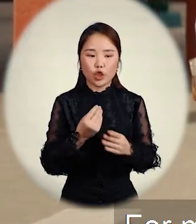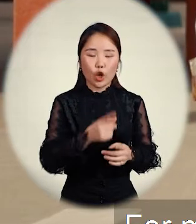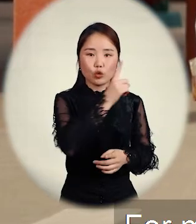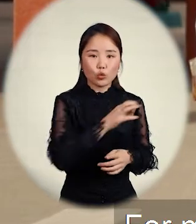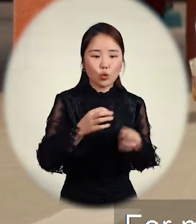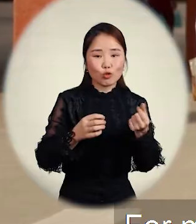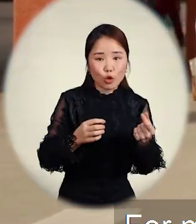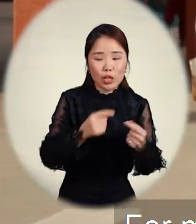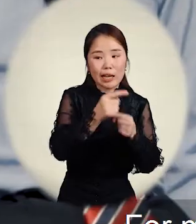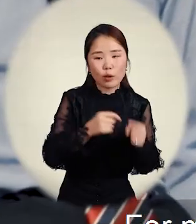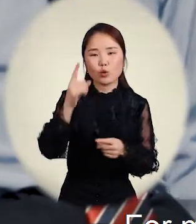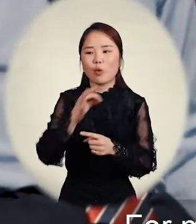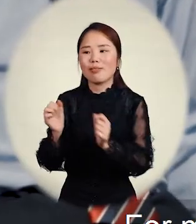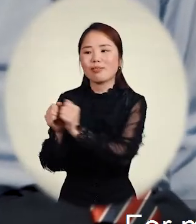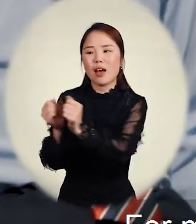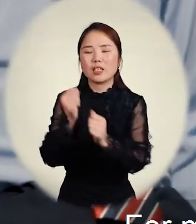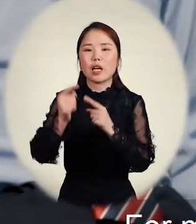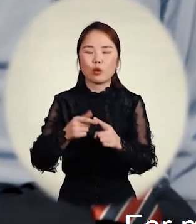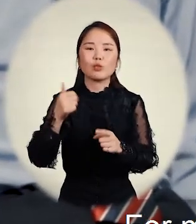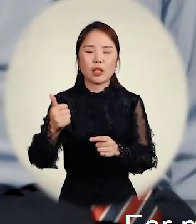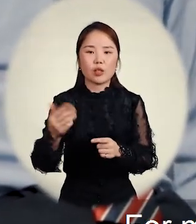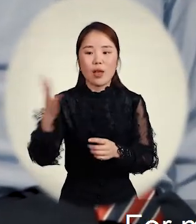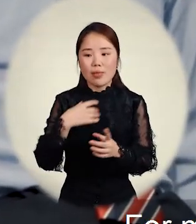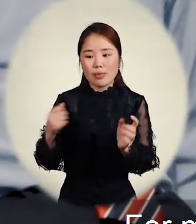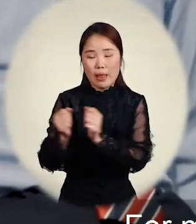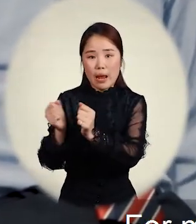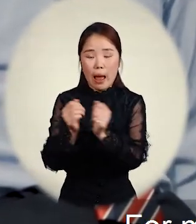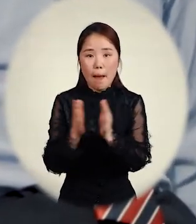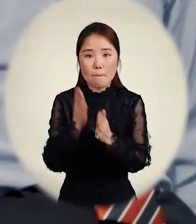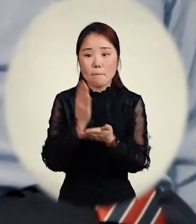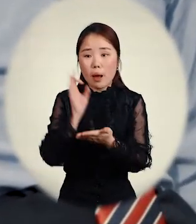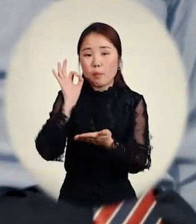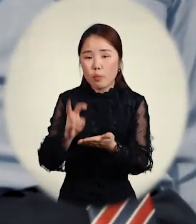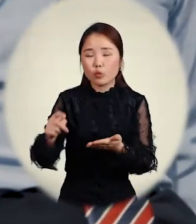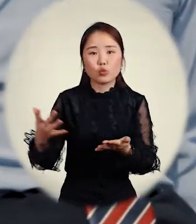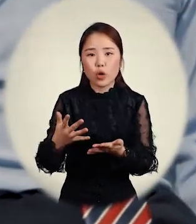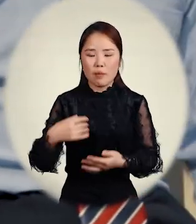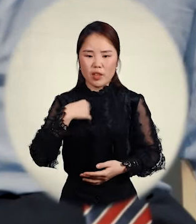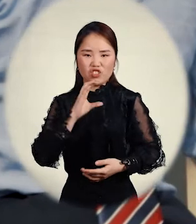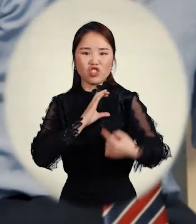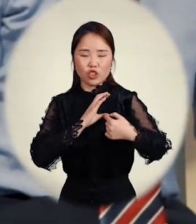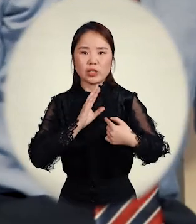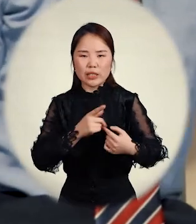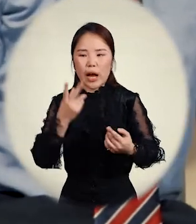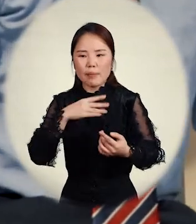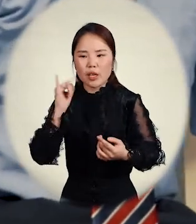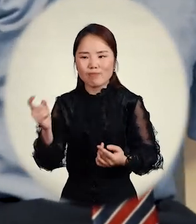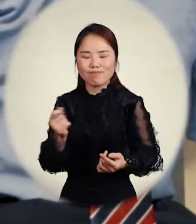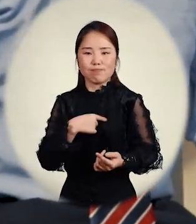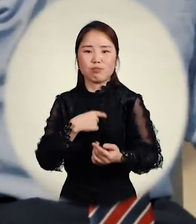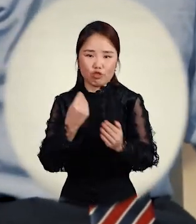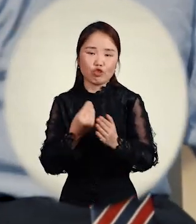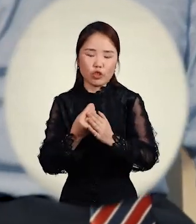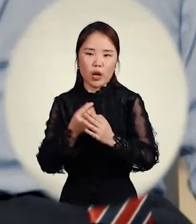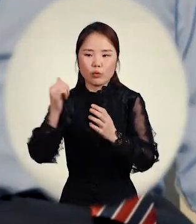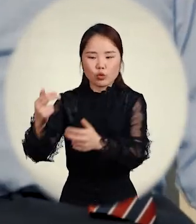төвөртэй хоор 100 найзтай байдаг. За, тэгээд 100 найзтай дундаа уулна шүү дээ. Яг л надын сэтгэлийн утсыг хөндөж чадсан.